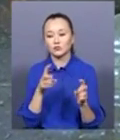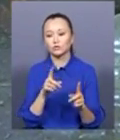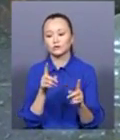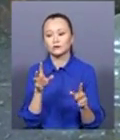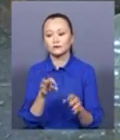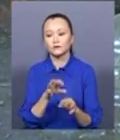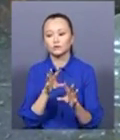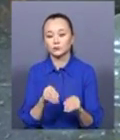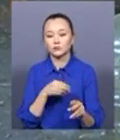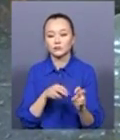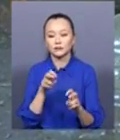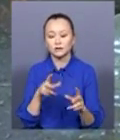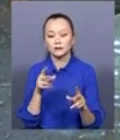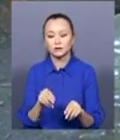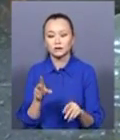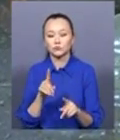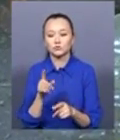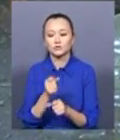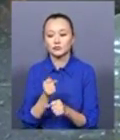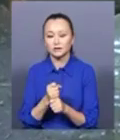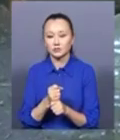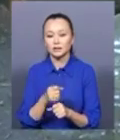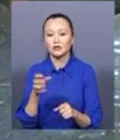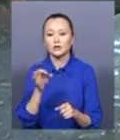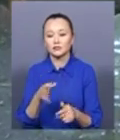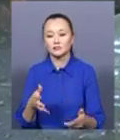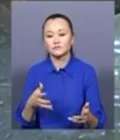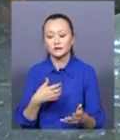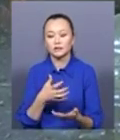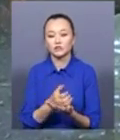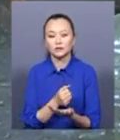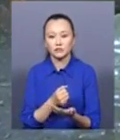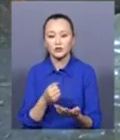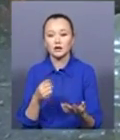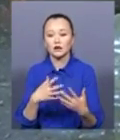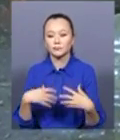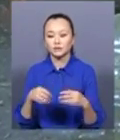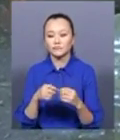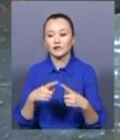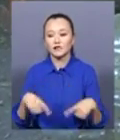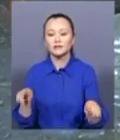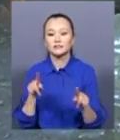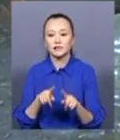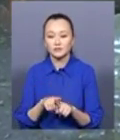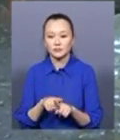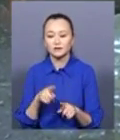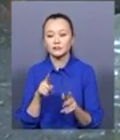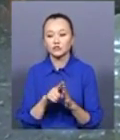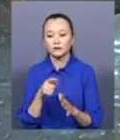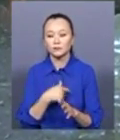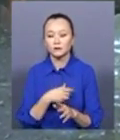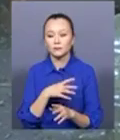Естественно, нашла общественные организации. Сначала мы там были волонтерами, мы помогали вообще во всех